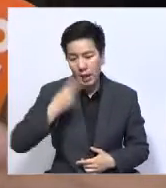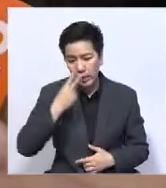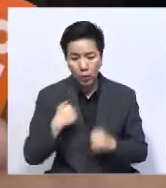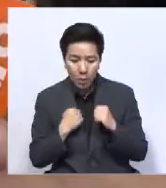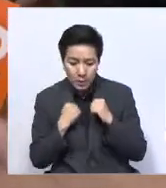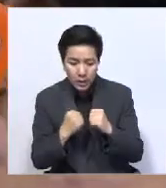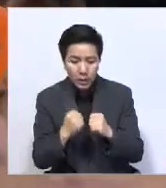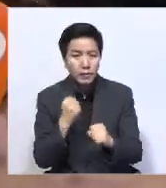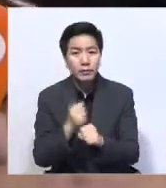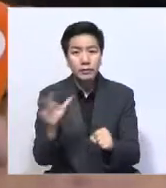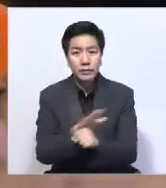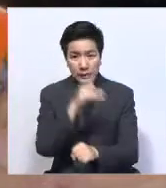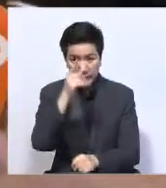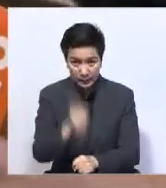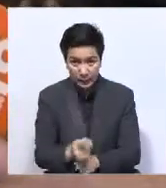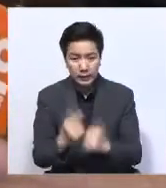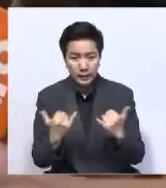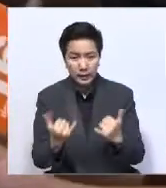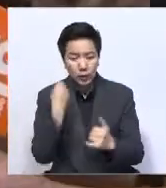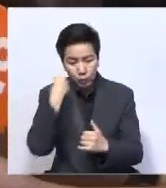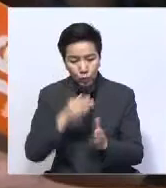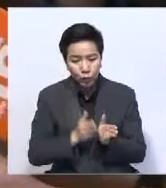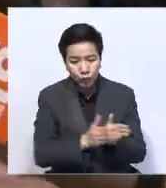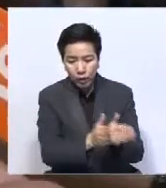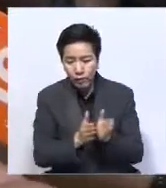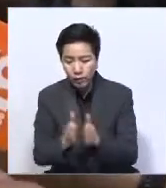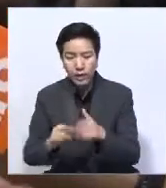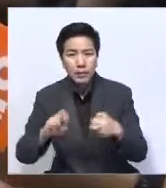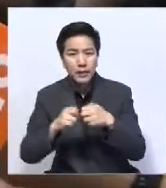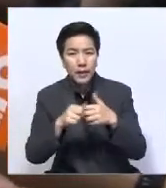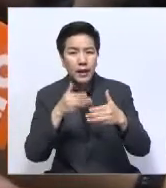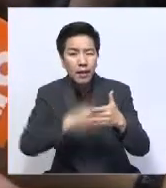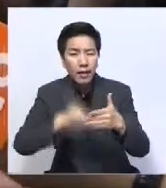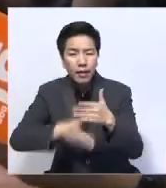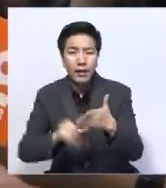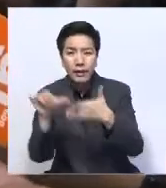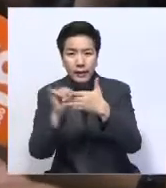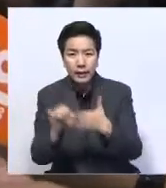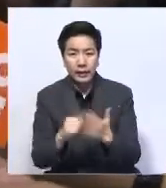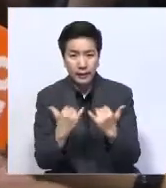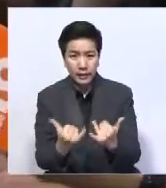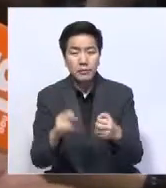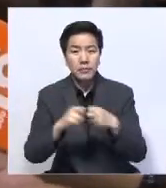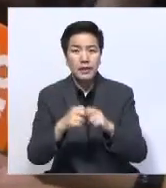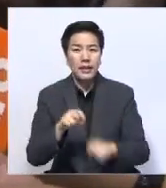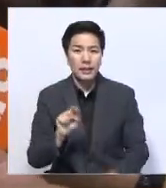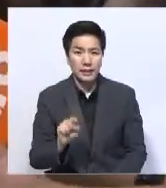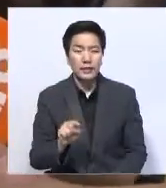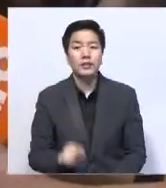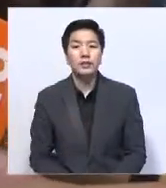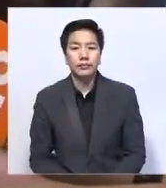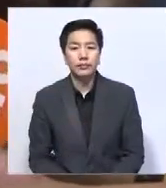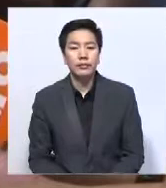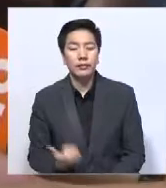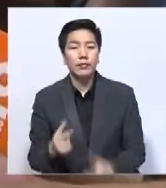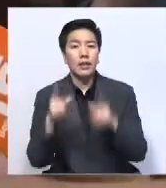ามเต็มที่ยิ่งยวดของทุกฝ่ายที่จะหาทางออกให้กับปัญหานี้โดยเฉพาะทางการเมืองนะอันนี้ก็เ